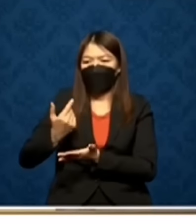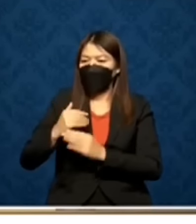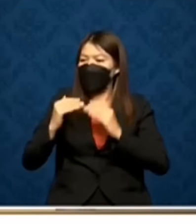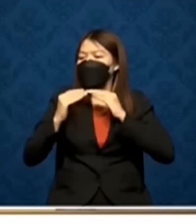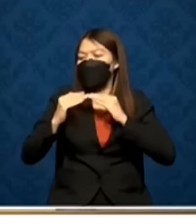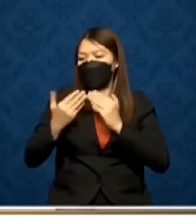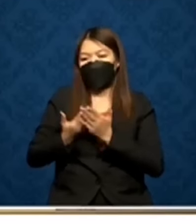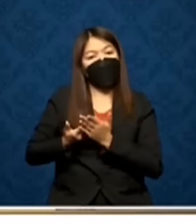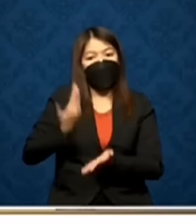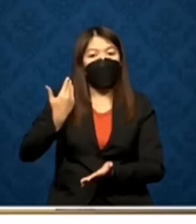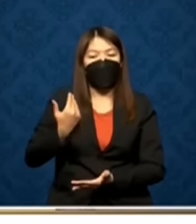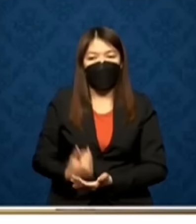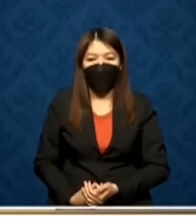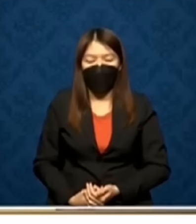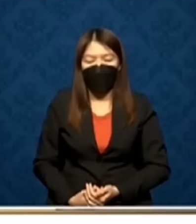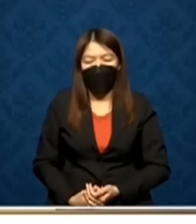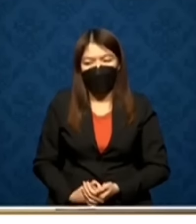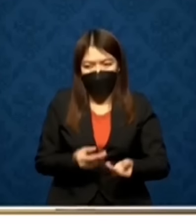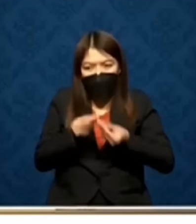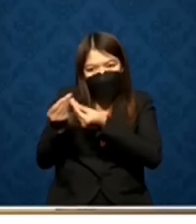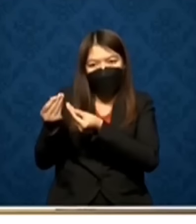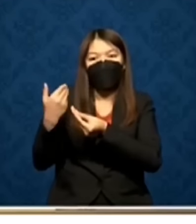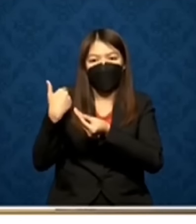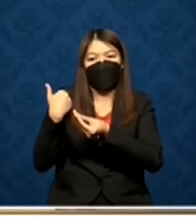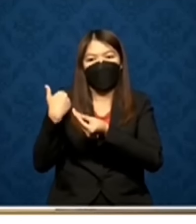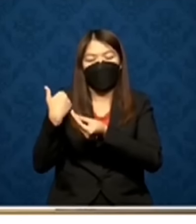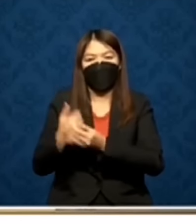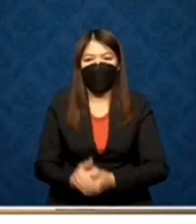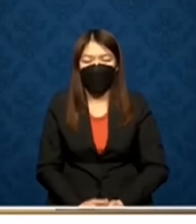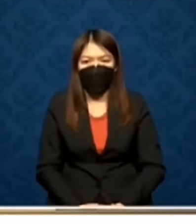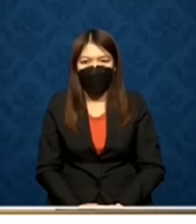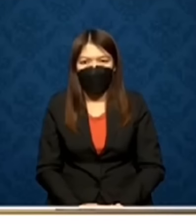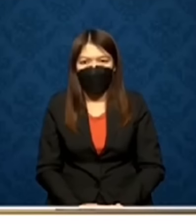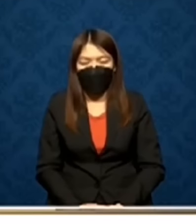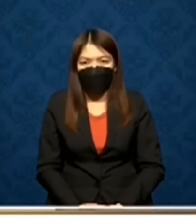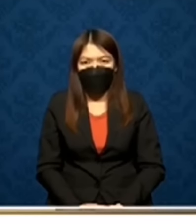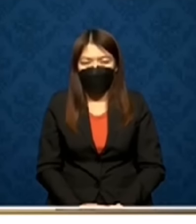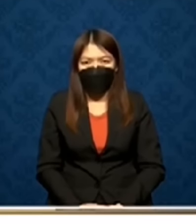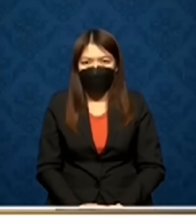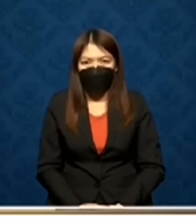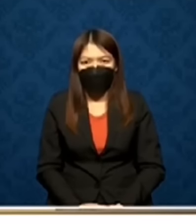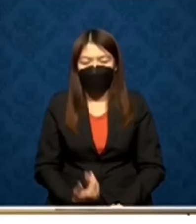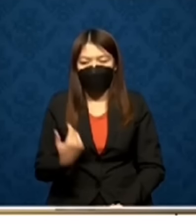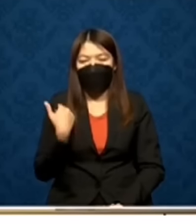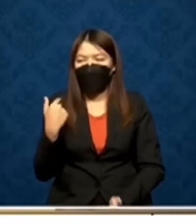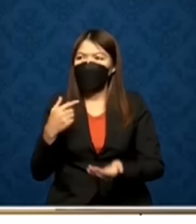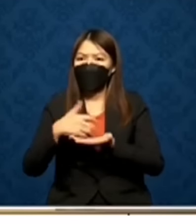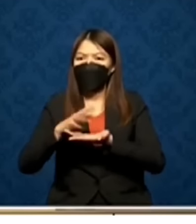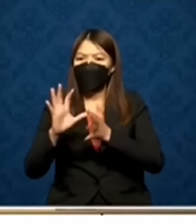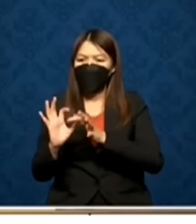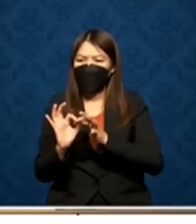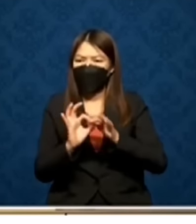นมีจำนวนมากสิ่งหนึ่งที่ผมอยากจะกลับเรียนก็เป็นเรื่องที่มันจะโยงกัน